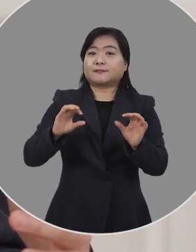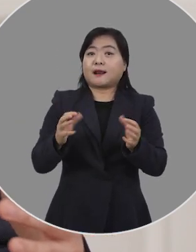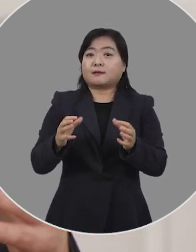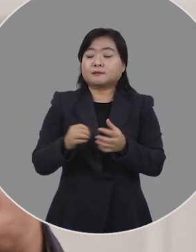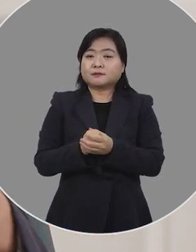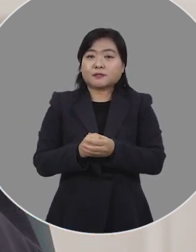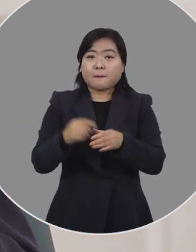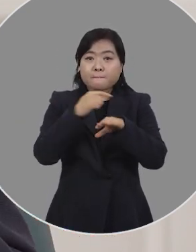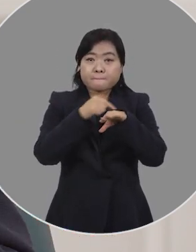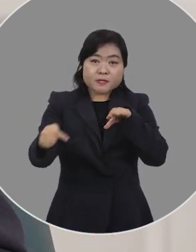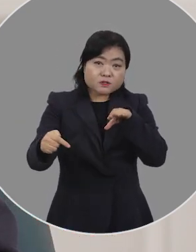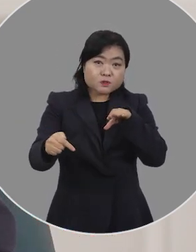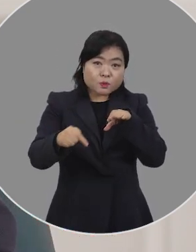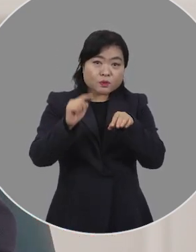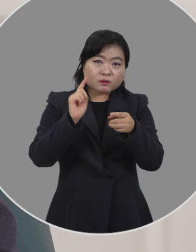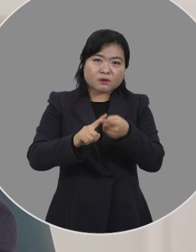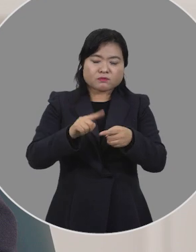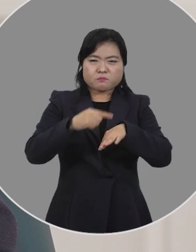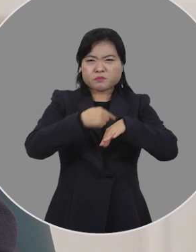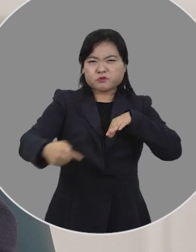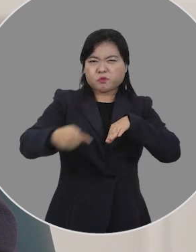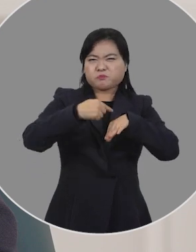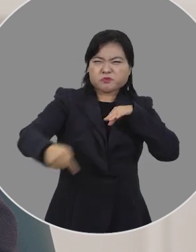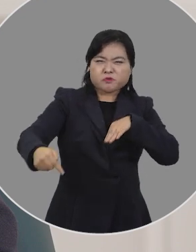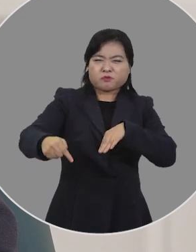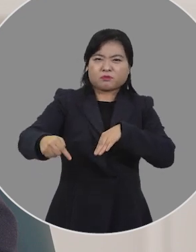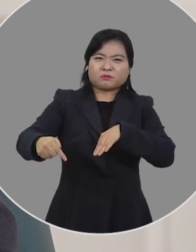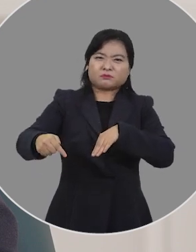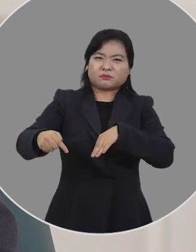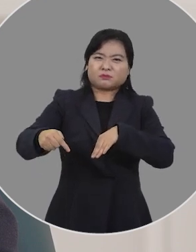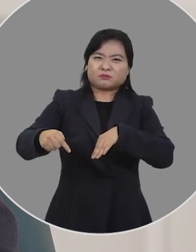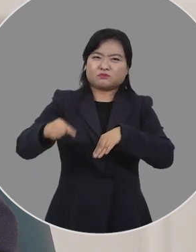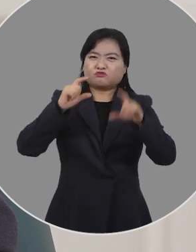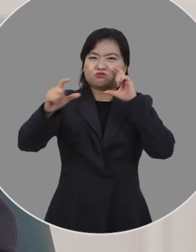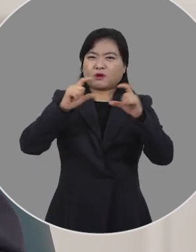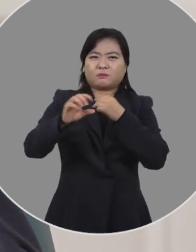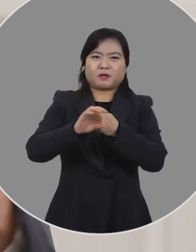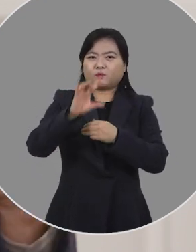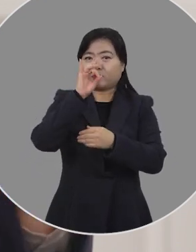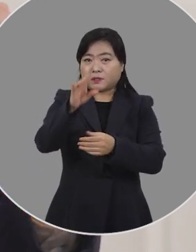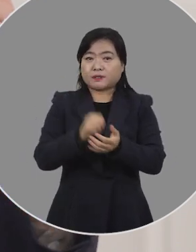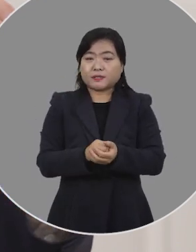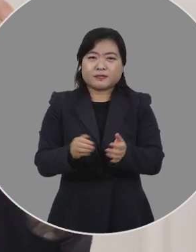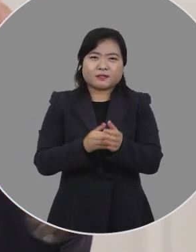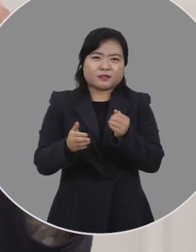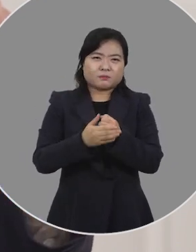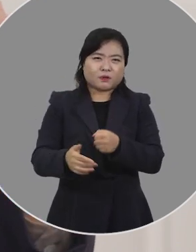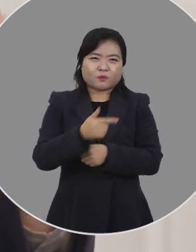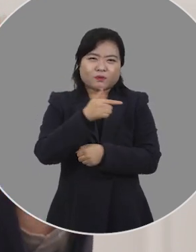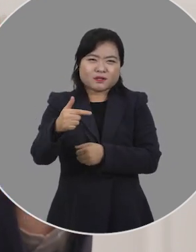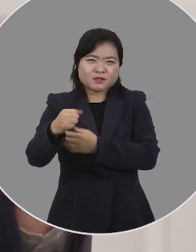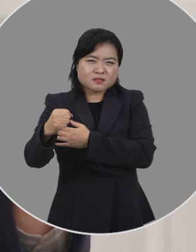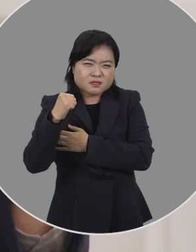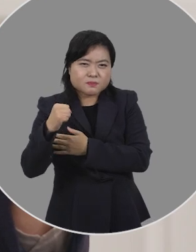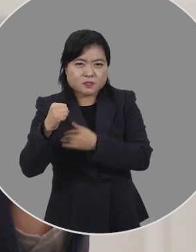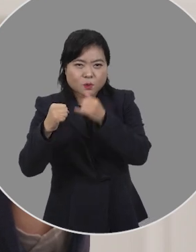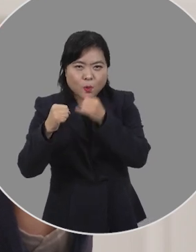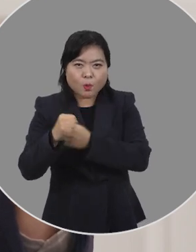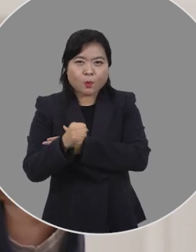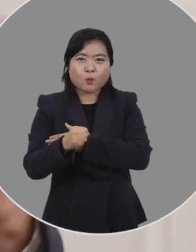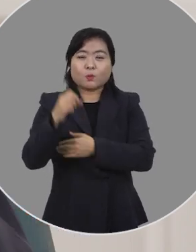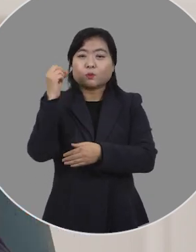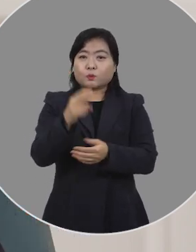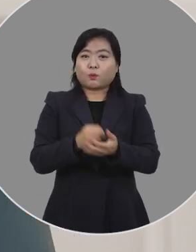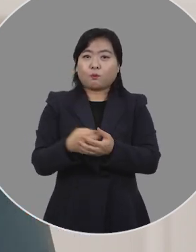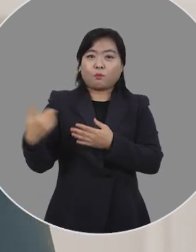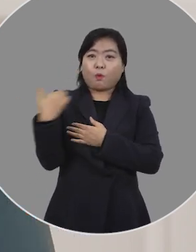나라는 민족을 자꾸 얘기하면 안 되지요. 그래서 그 굉장히 힘이 크고 그